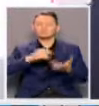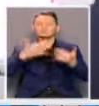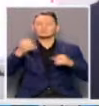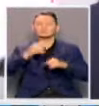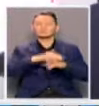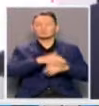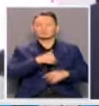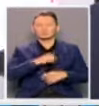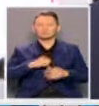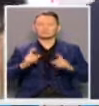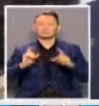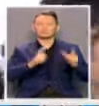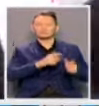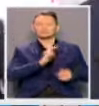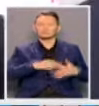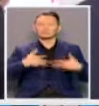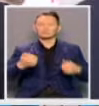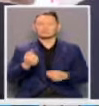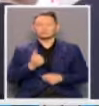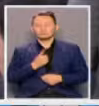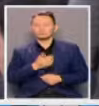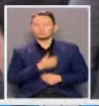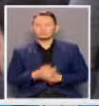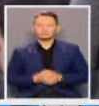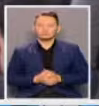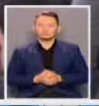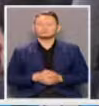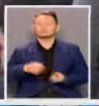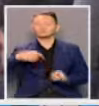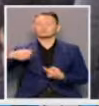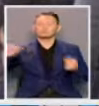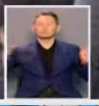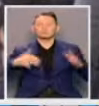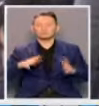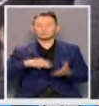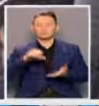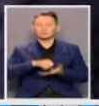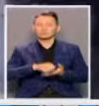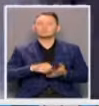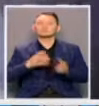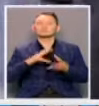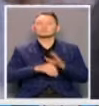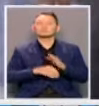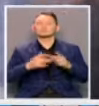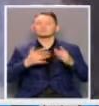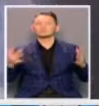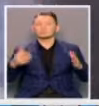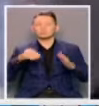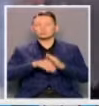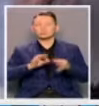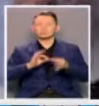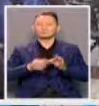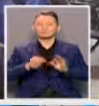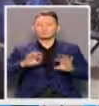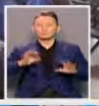компанияларға өзімнің резюмемді тапсырып көріп жатырмын. Дәстүрлі шараға қатысу үшін басаяғы 90-ға жуық компанияға шақырту